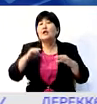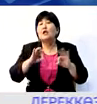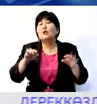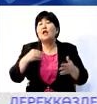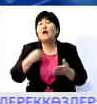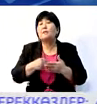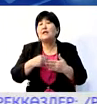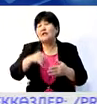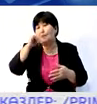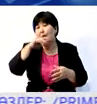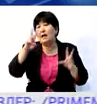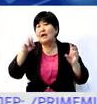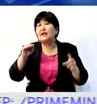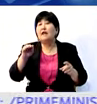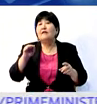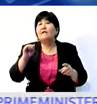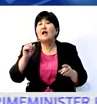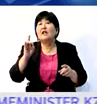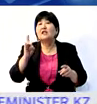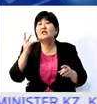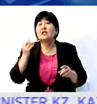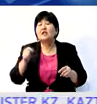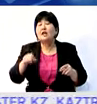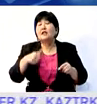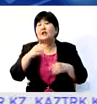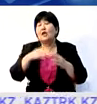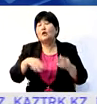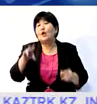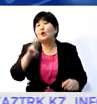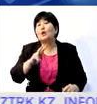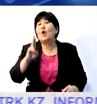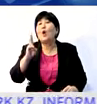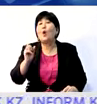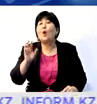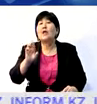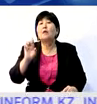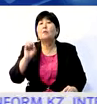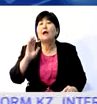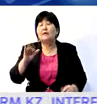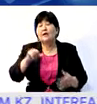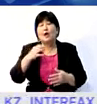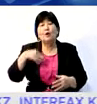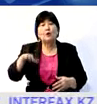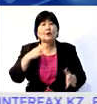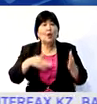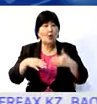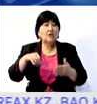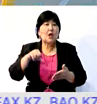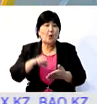бизнес Показахский Франция франшизасының негізін қалаушы Нұрлан Қоянбаев қатысып, қызылордалықтардың қуанышына